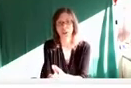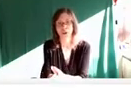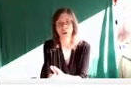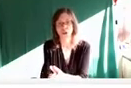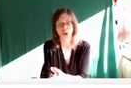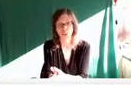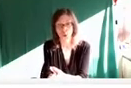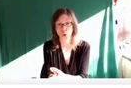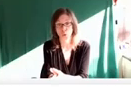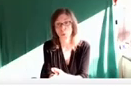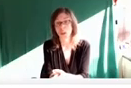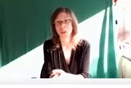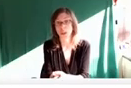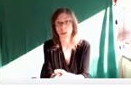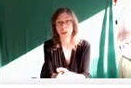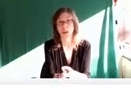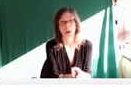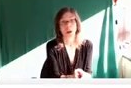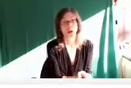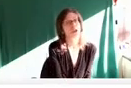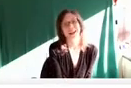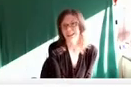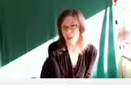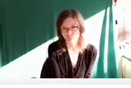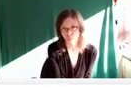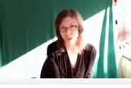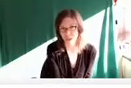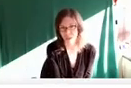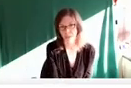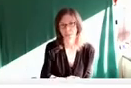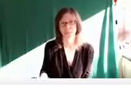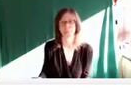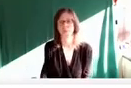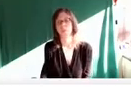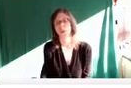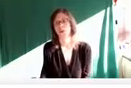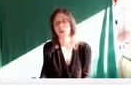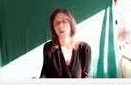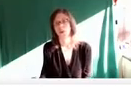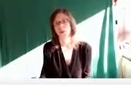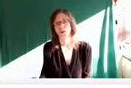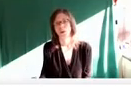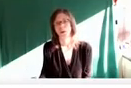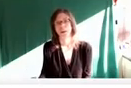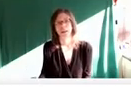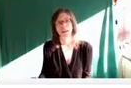travail méthodologique soit reconnu au même titre que votre article publié.